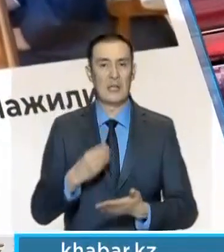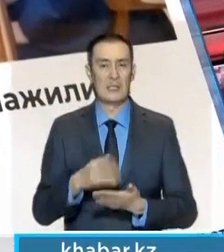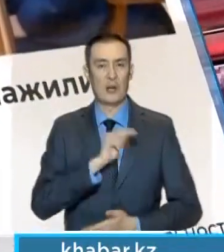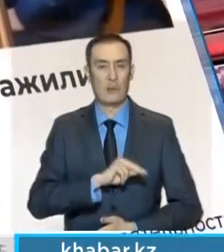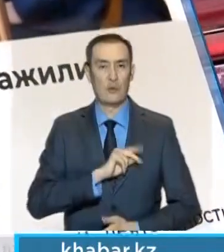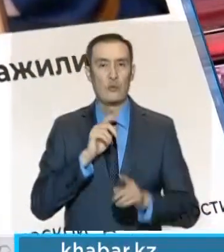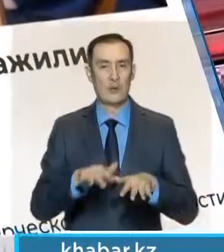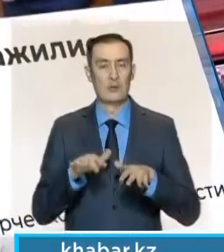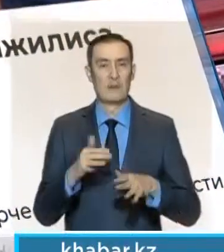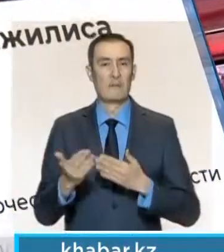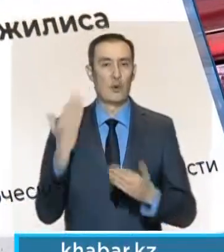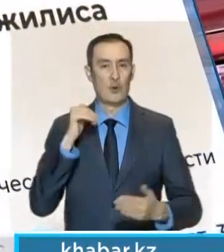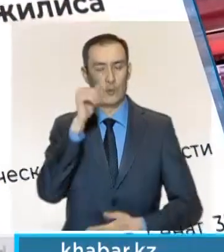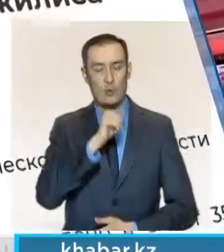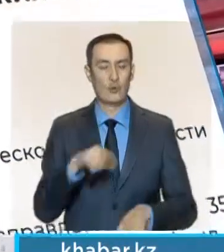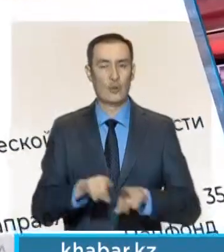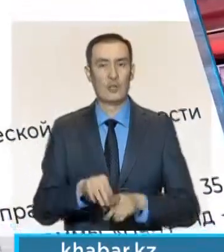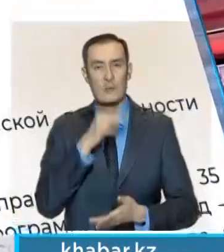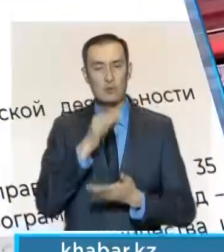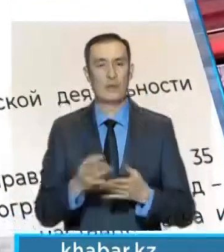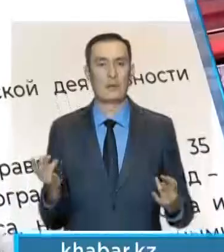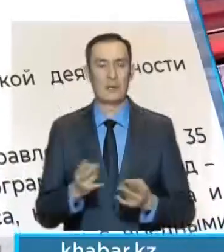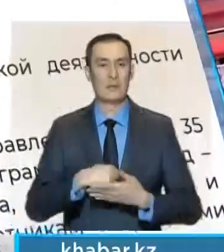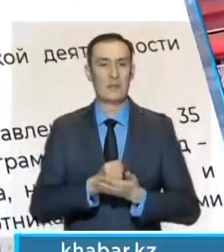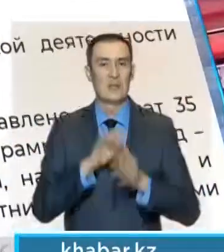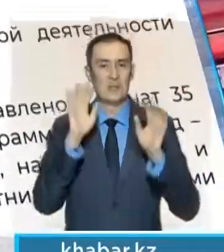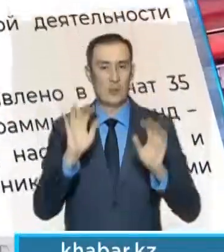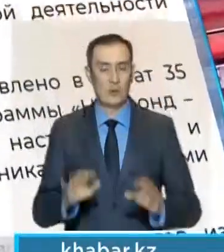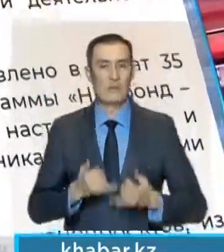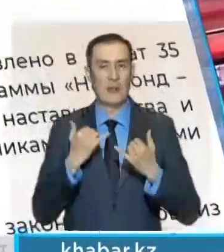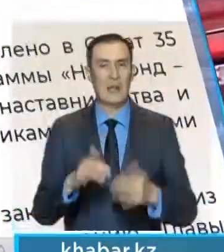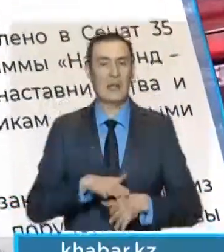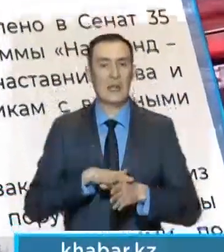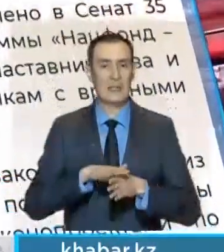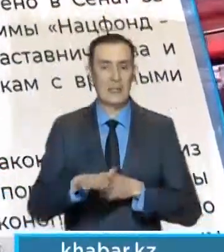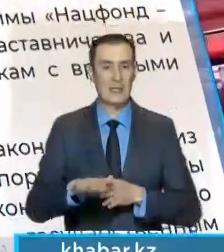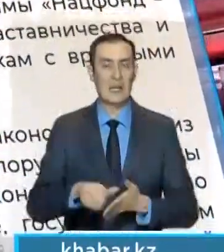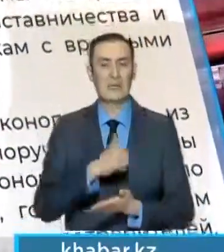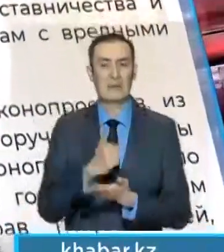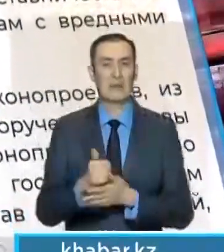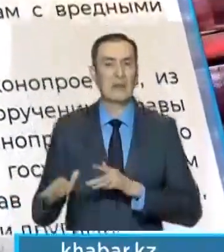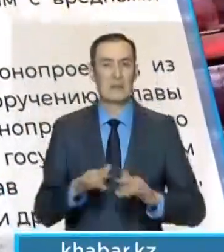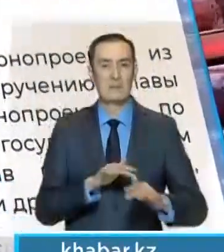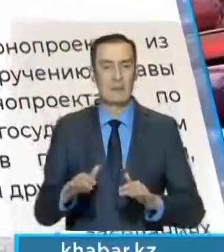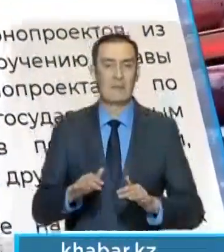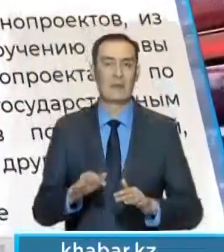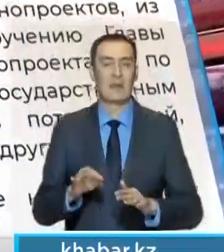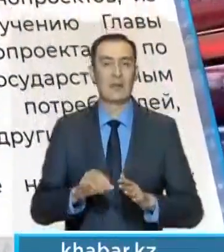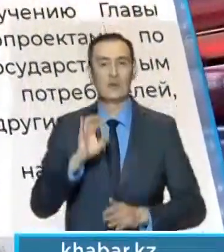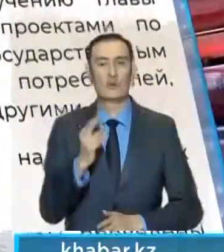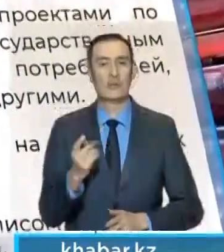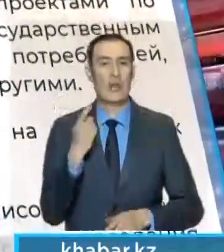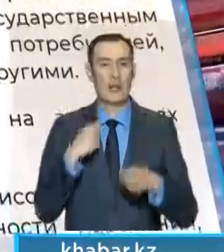мажилиса в ушедшем году он также подчеркнул необходимость принятия законов нацеленных на реализацию основных мер курса на